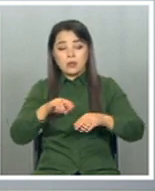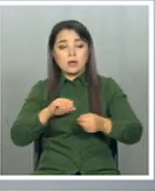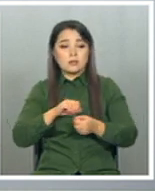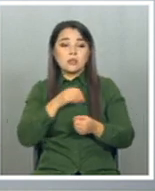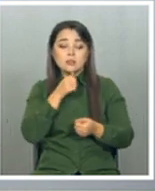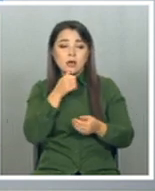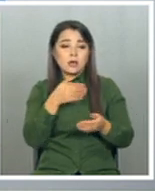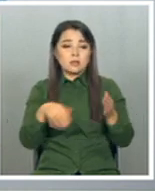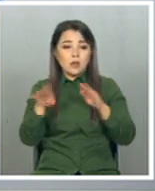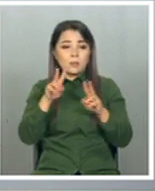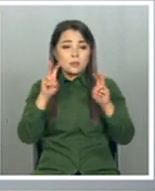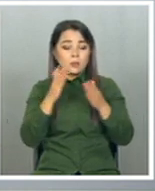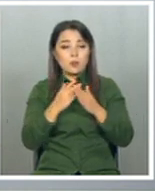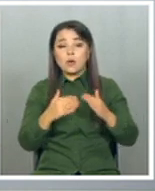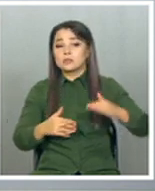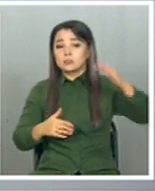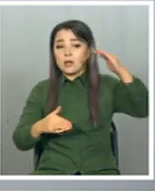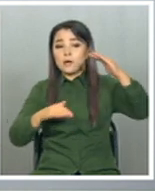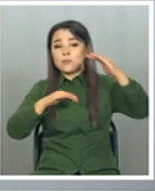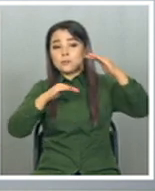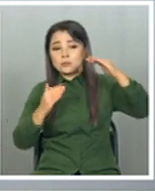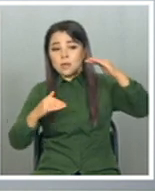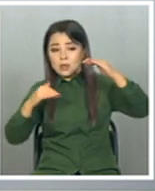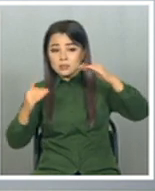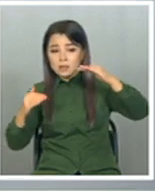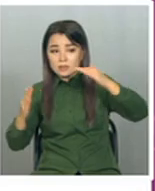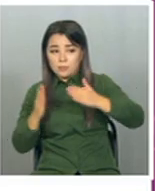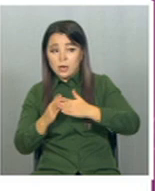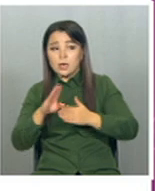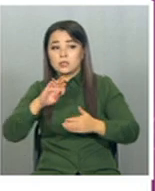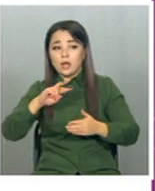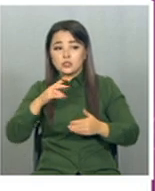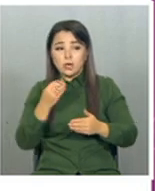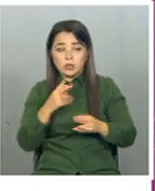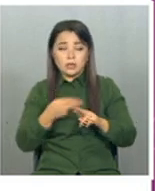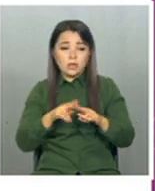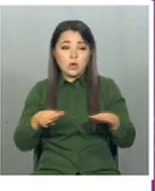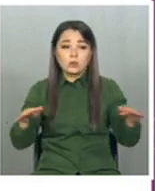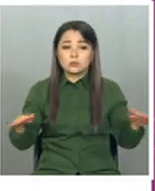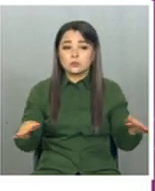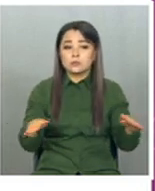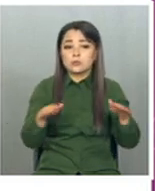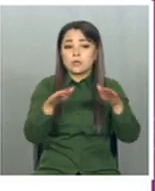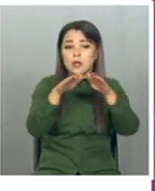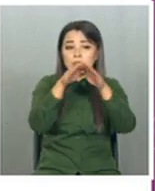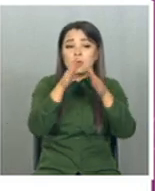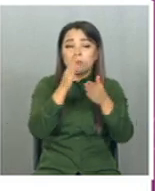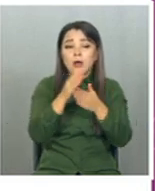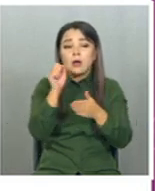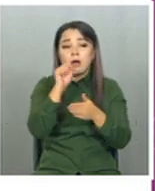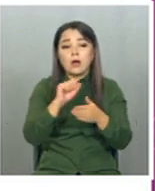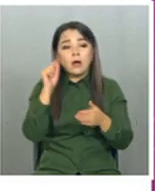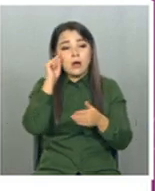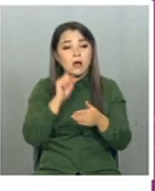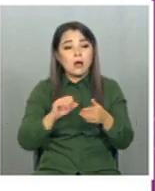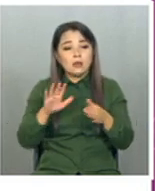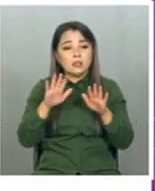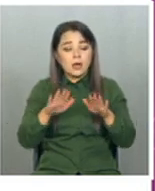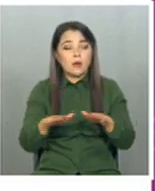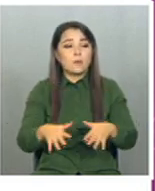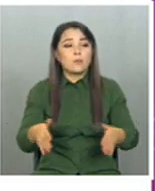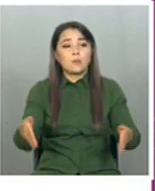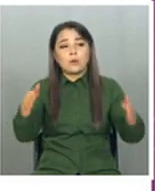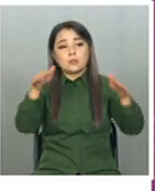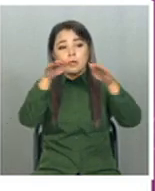мысал келтірілген. Мысалы үшін Тянь-Шань тауы. Бұл азиялық бөлікте орналасқан биік таулы